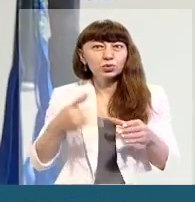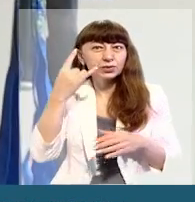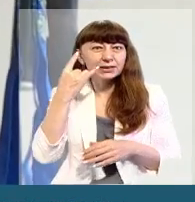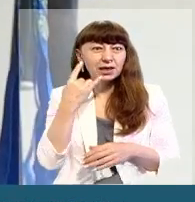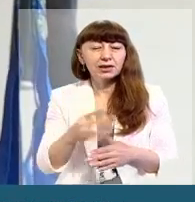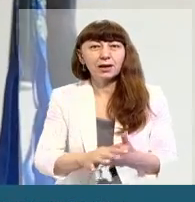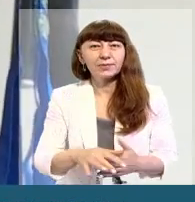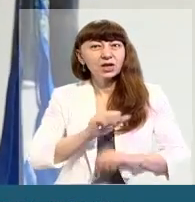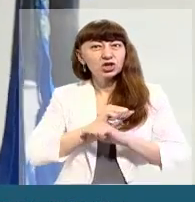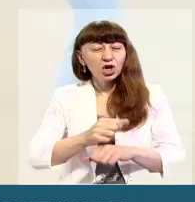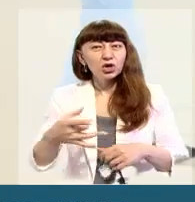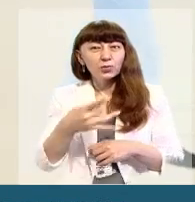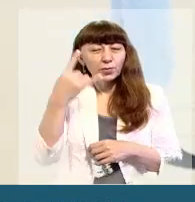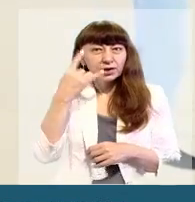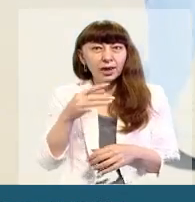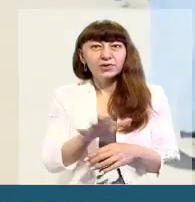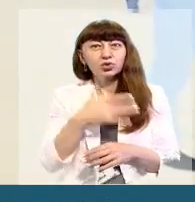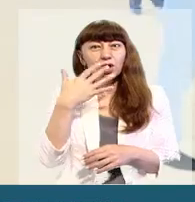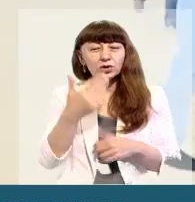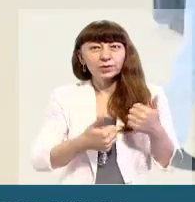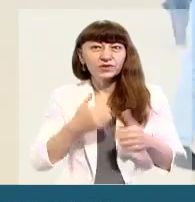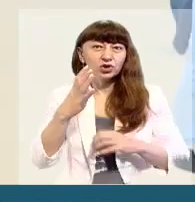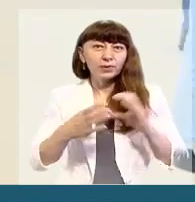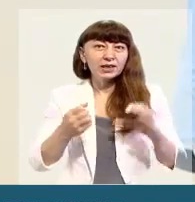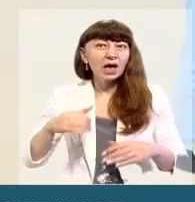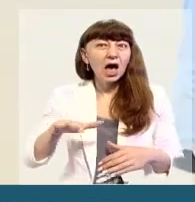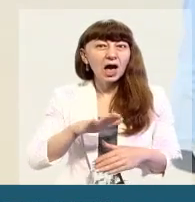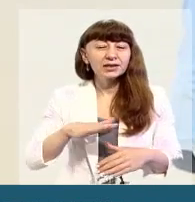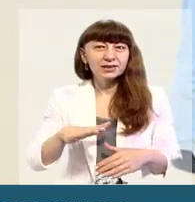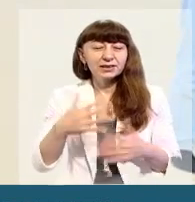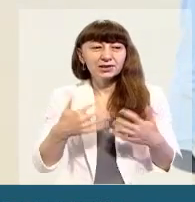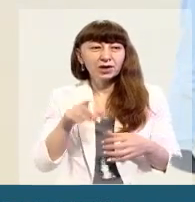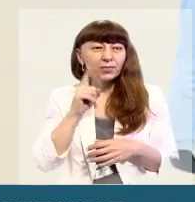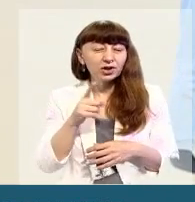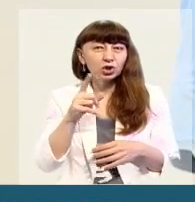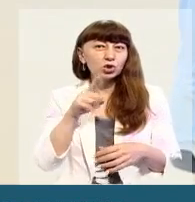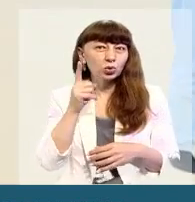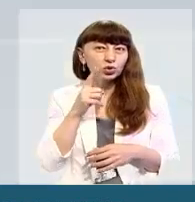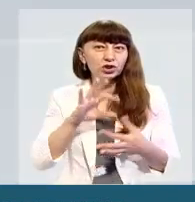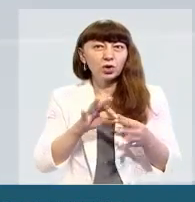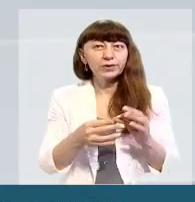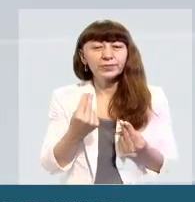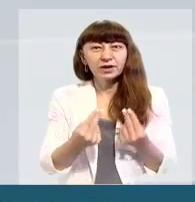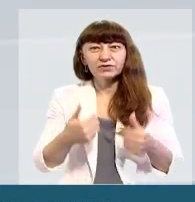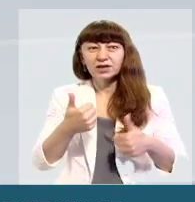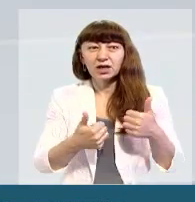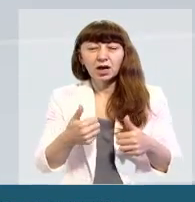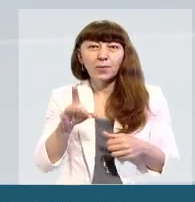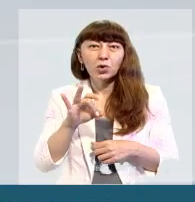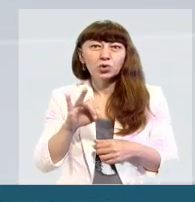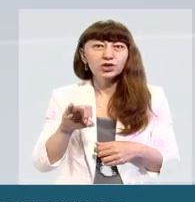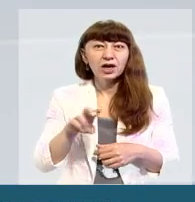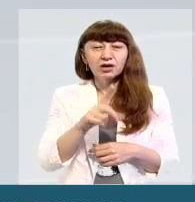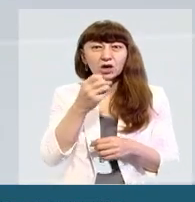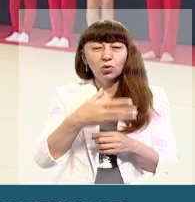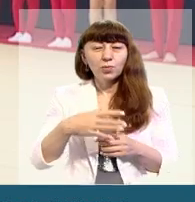страны. Представлял республику на международных турнирах. Чемпионат Азии среди молодежи и юношеские Олимпийские игры. В соревнованиях на брусьях за Кубок